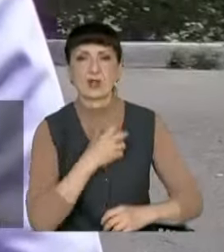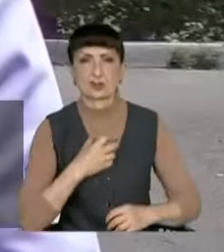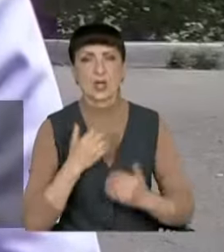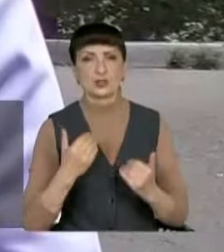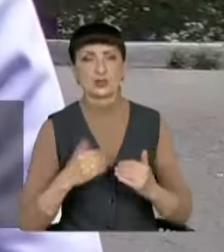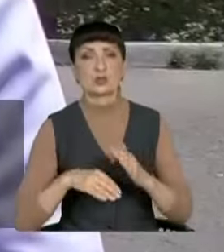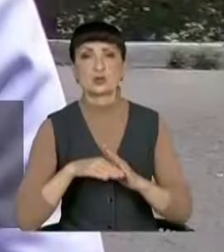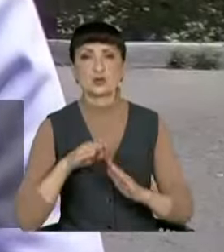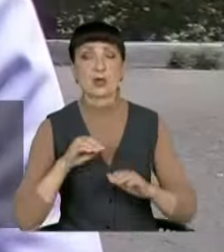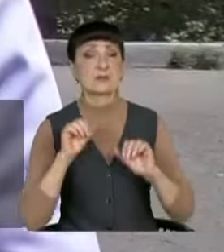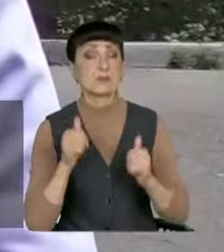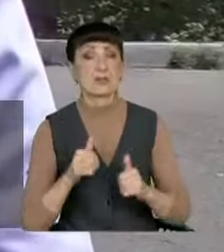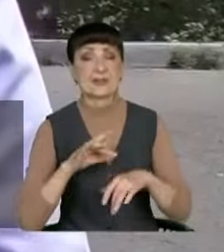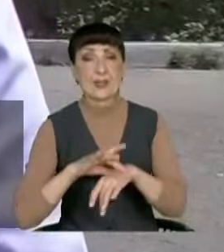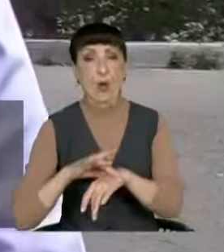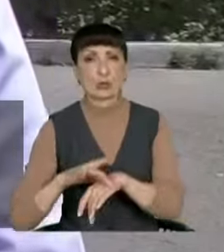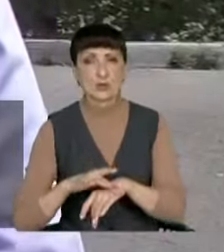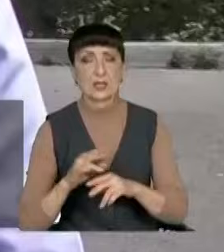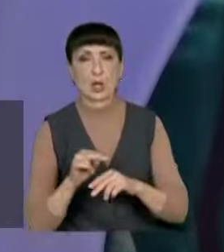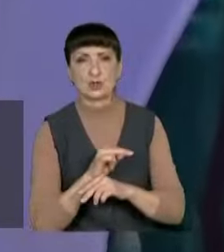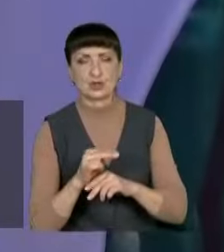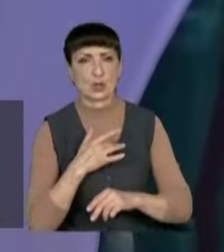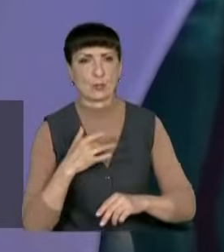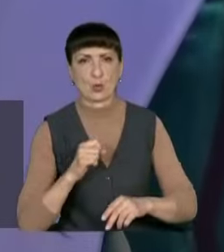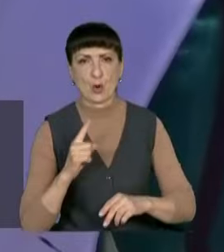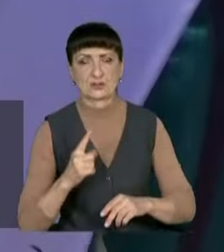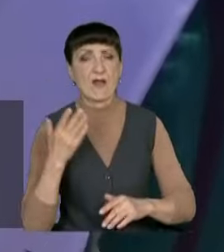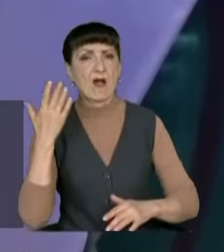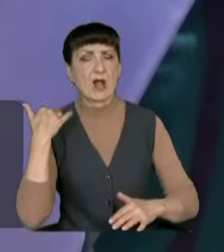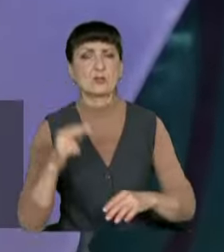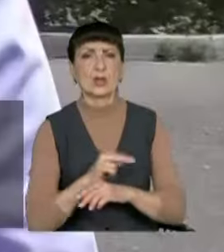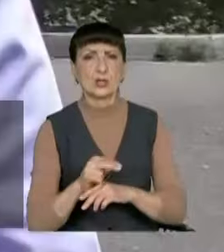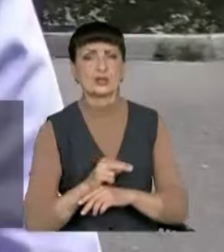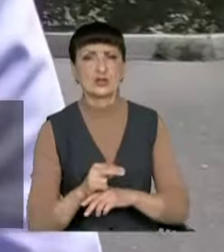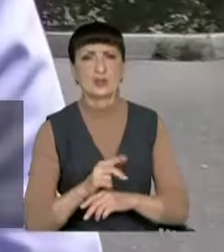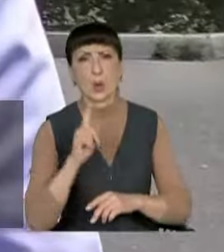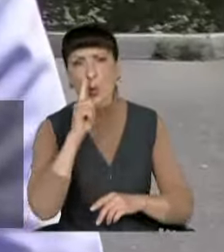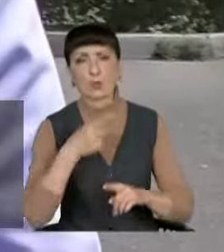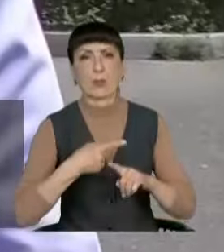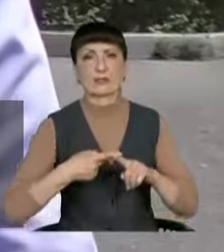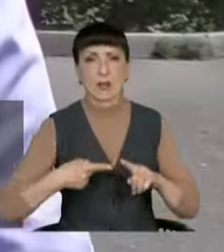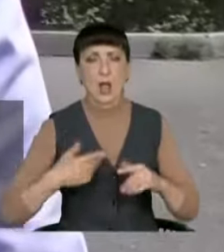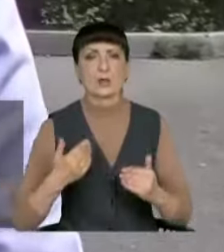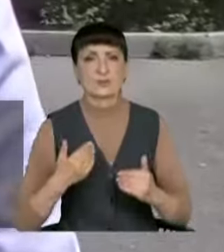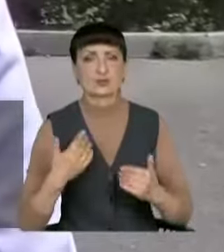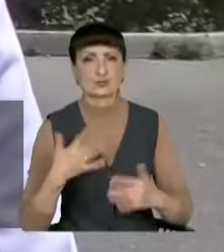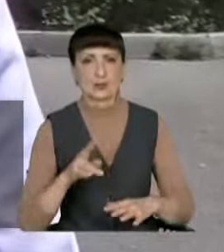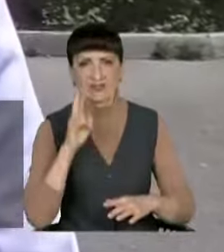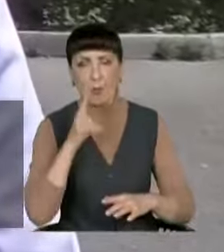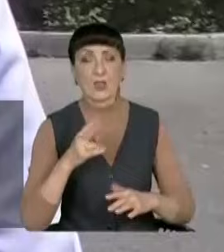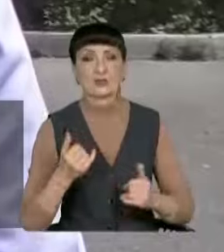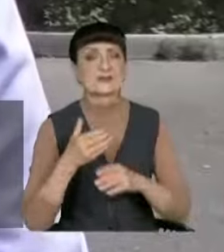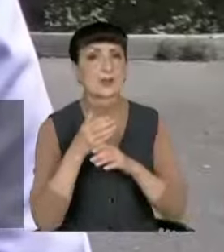Сейчас улучшаются методы диагностирования и лечения туберкулеза. Если раньше мы лечили его 1,5-2 года, в настоящее время сокращенные